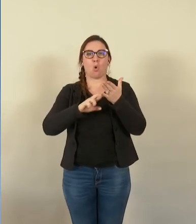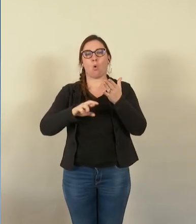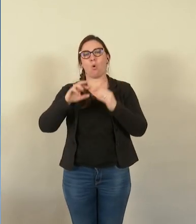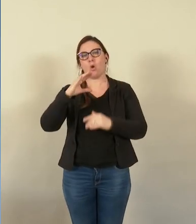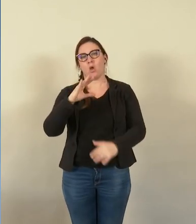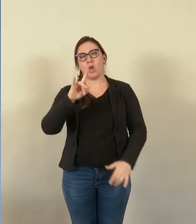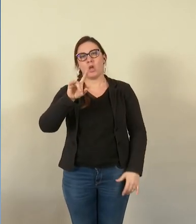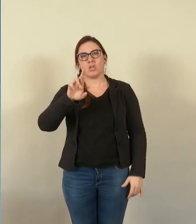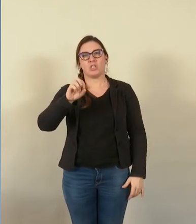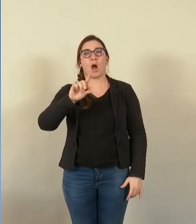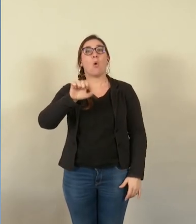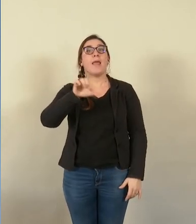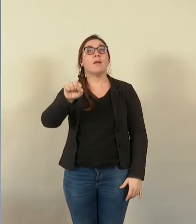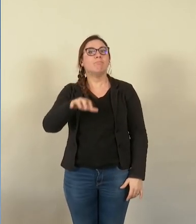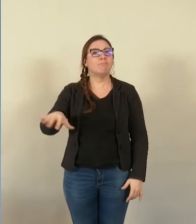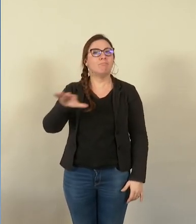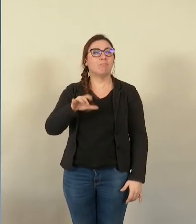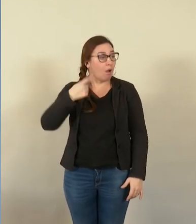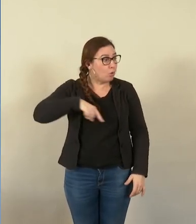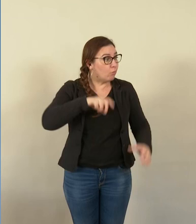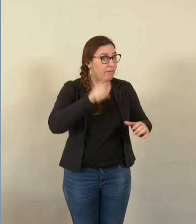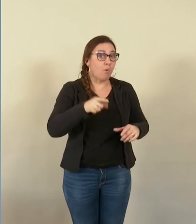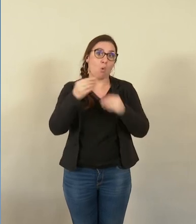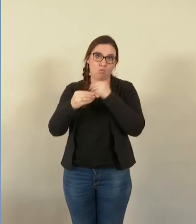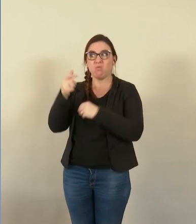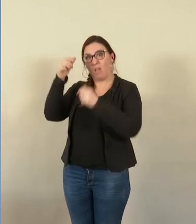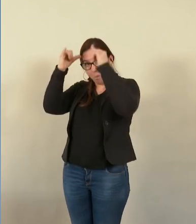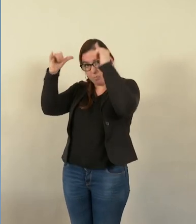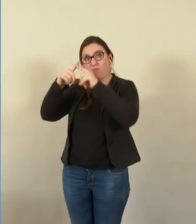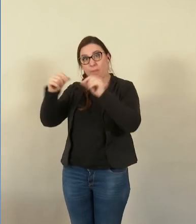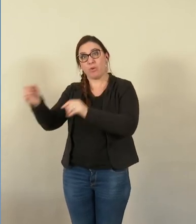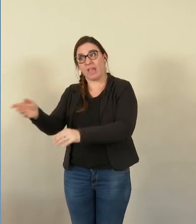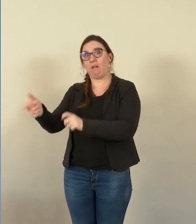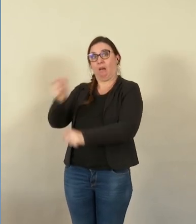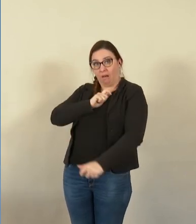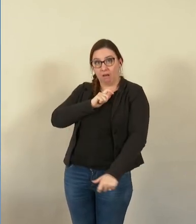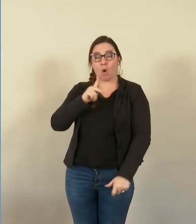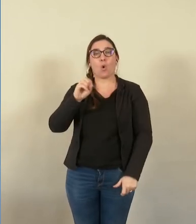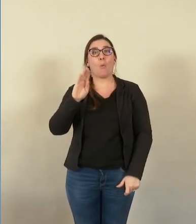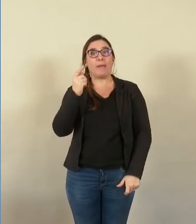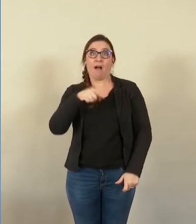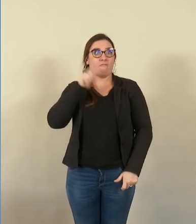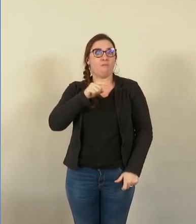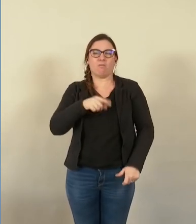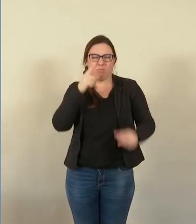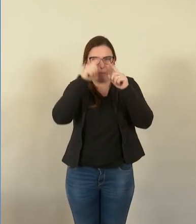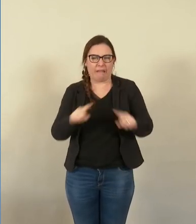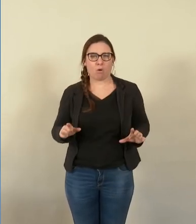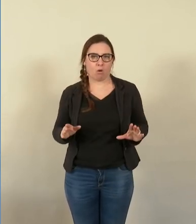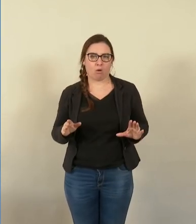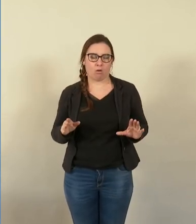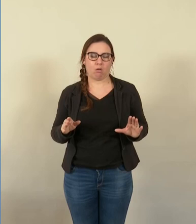charolet évidemment comme nous-même nous pouvons pas vivre sans buuf de cobé euh voilà nous ne partageons pas cela et donc nous sommes